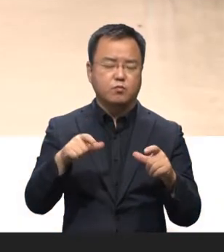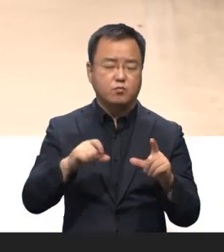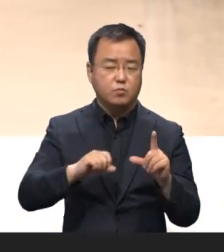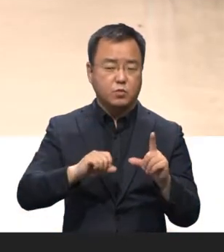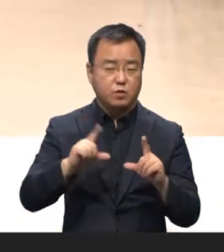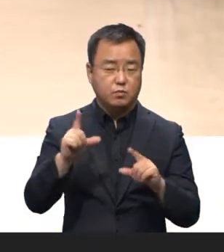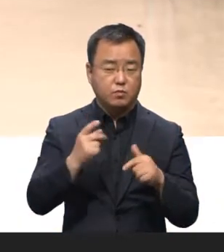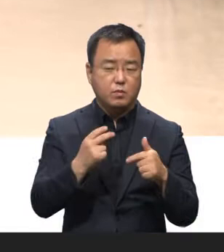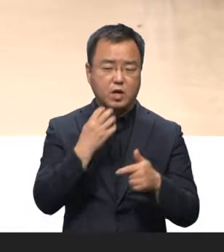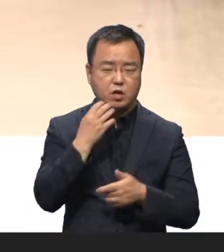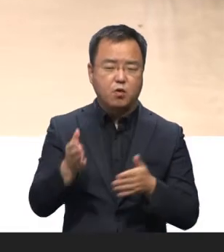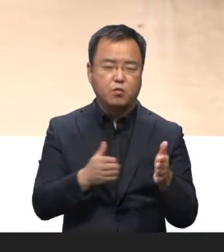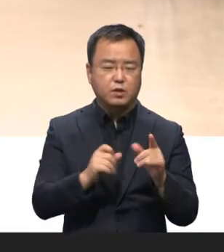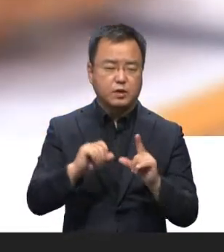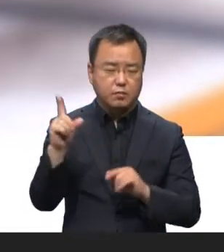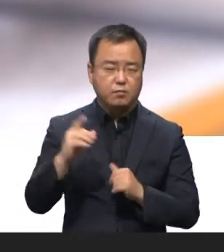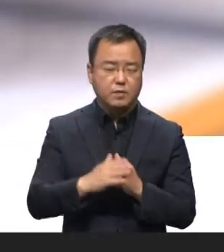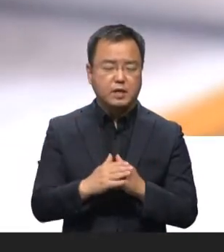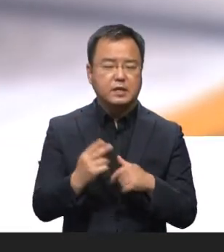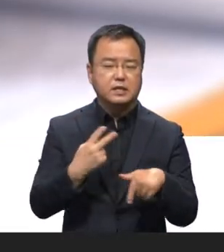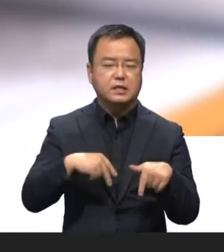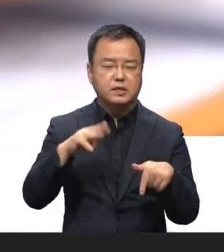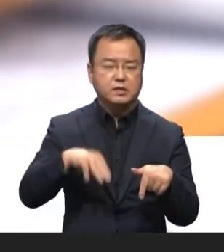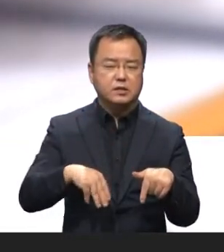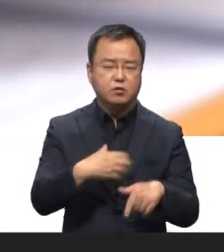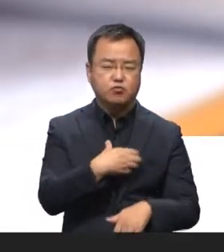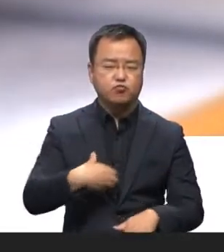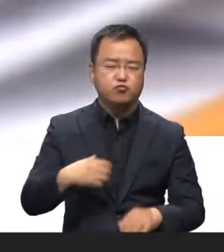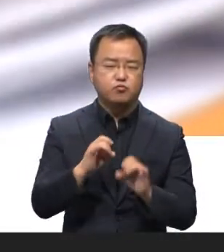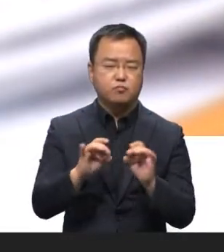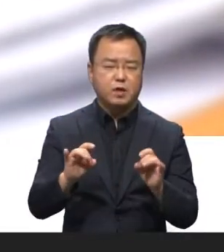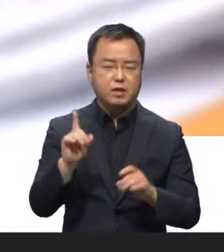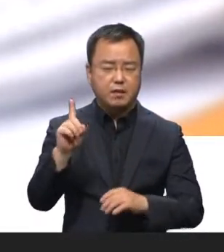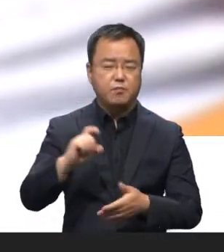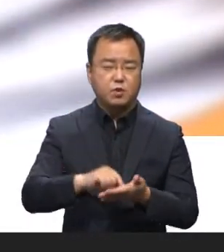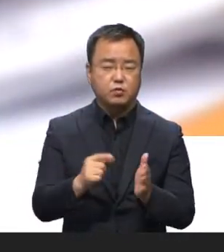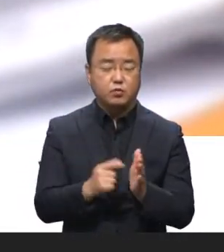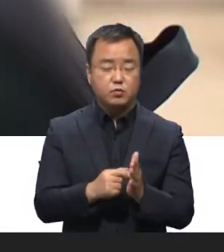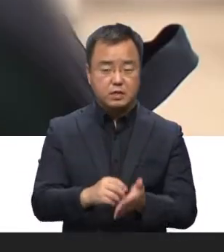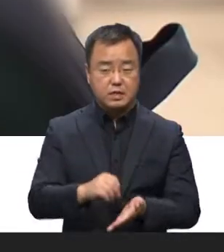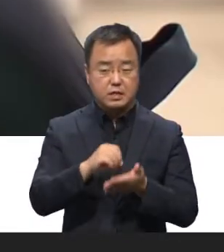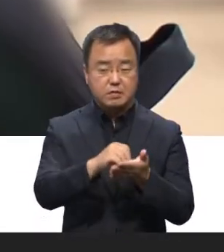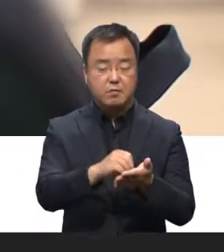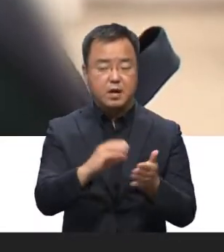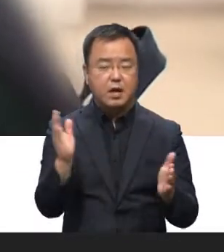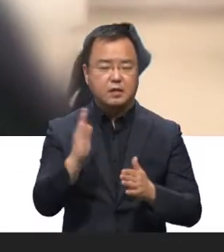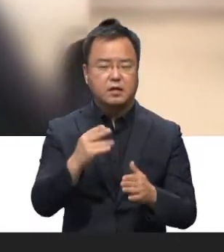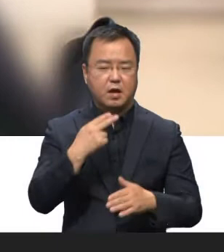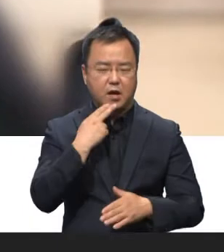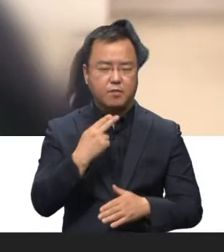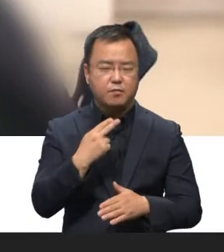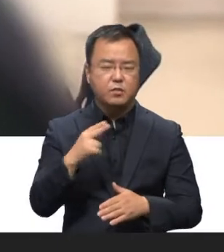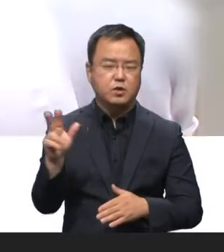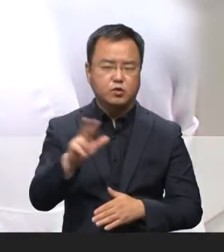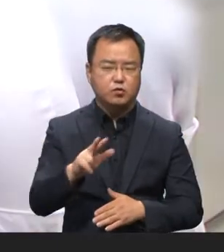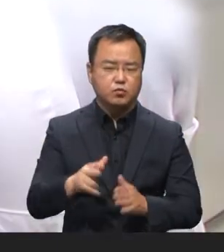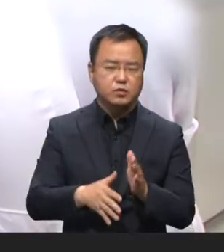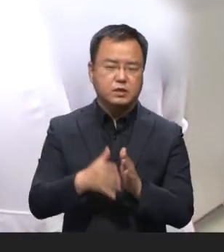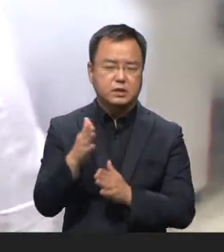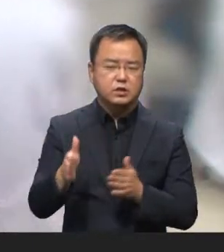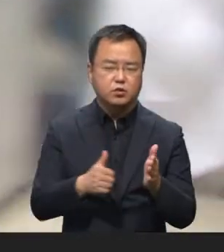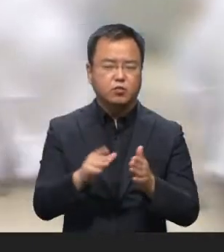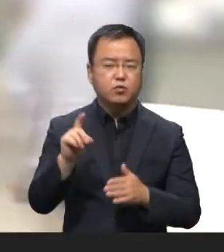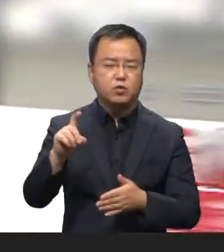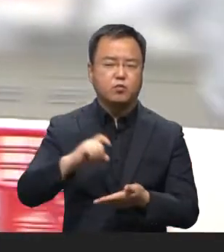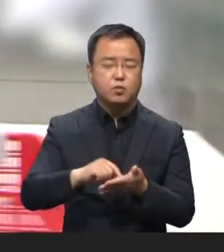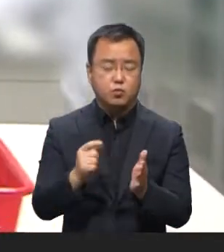자치구별 1명 꼴인 열병에 그쳤고 입학생을 한명도 배출하지 못한 시도는 10대 에 달했습니다 입학생 에